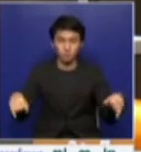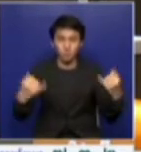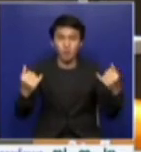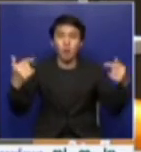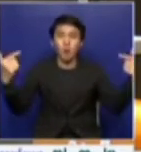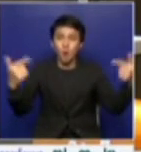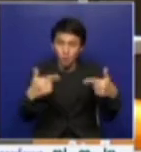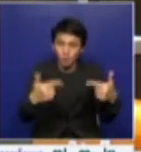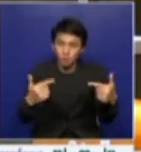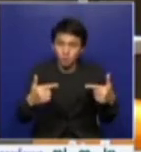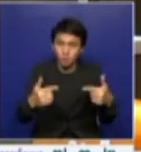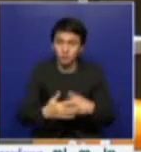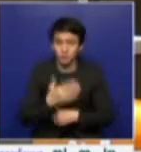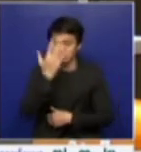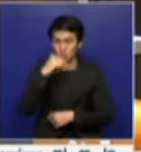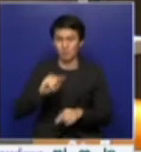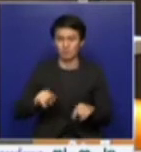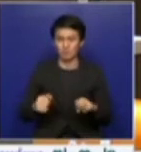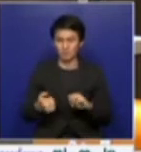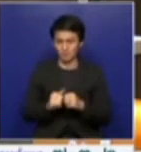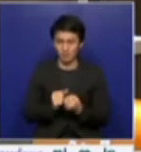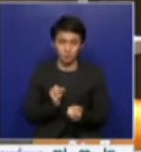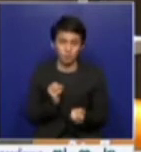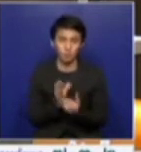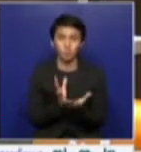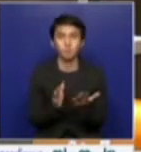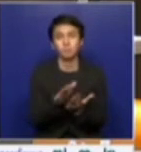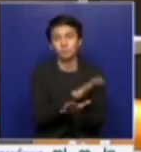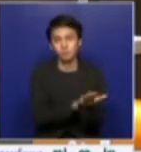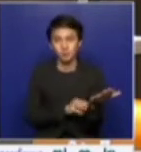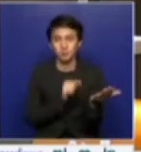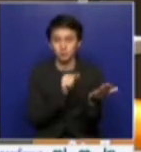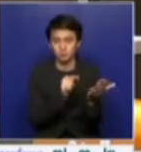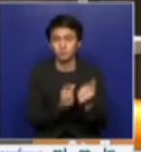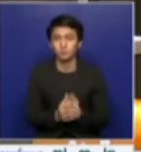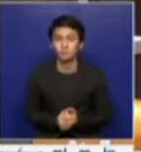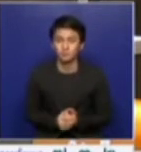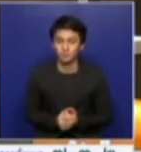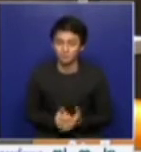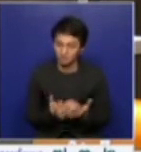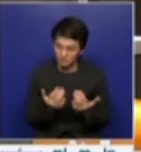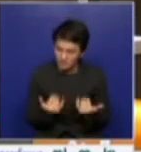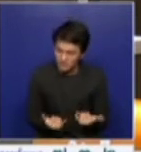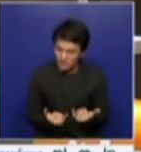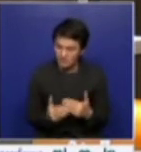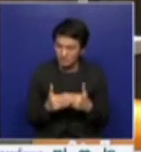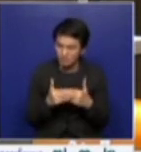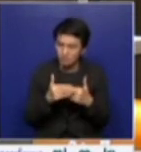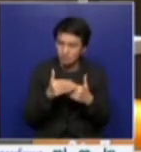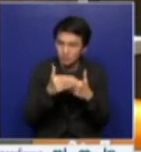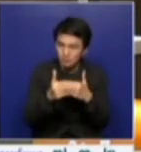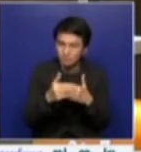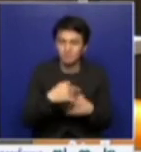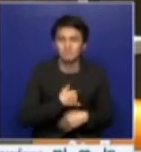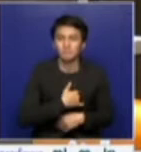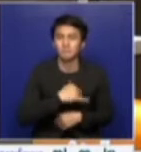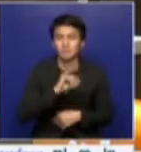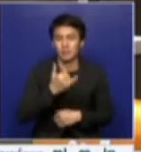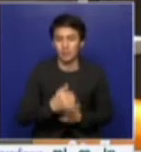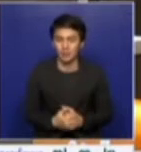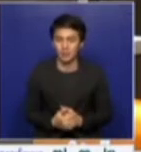และนำความสูงเสมาอย่างใหญ่หลวงมีลางบอกเหตุได้เกิดขึ้นแล้วครับท่านประธานที่